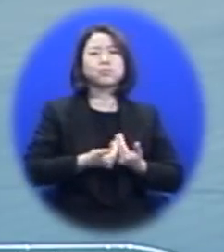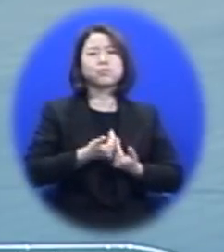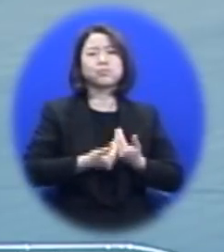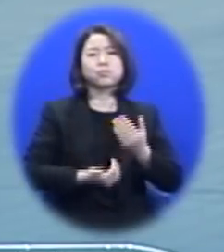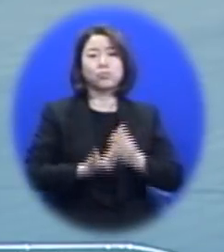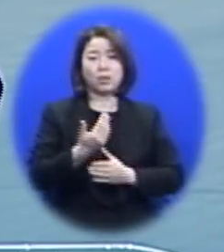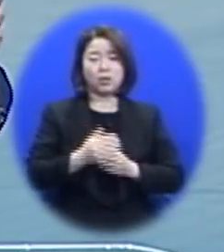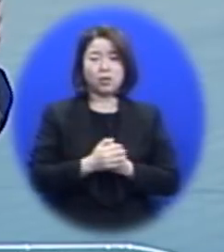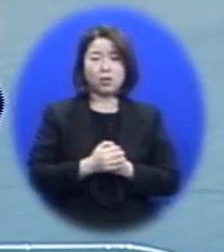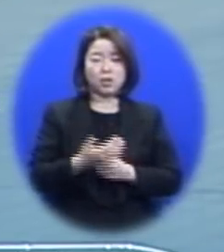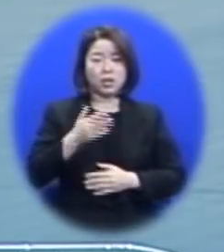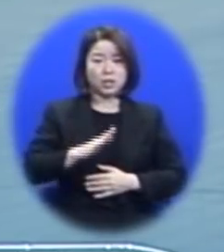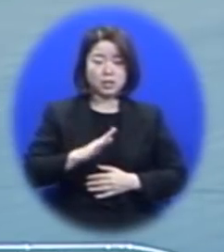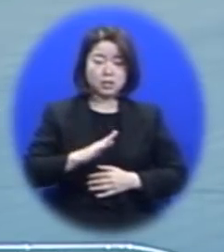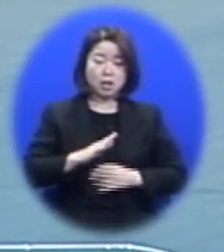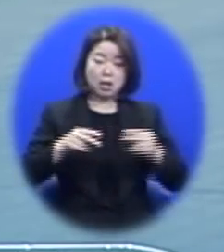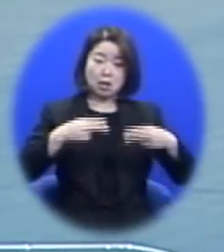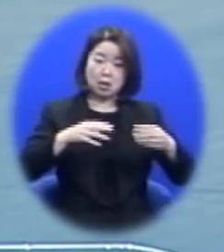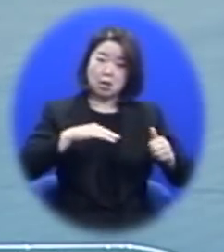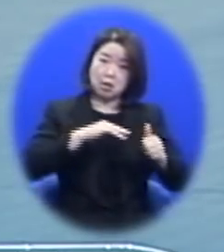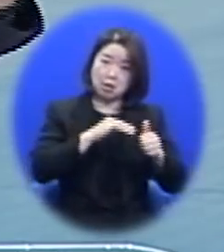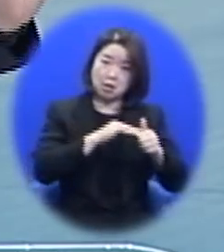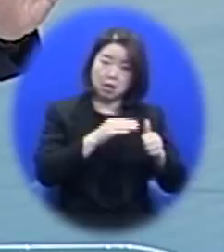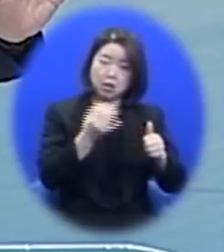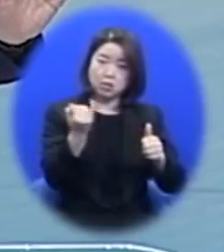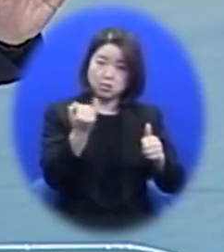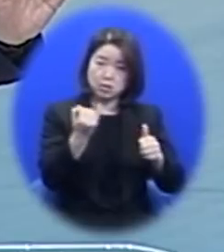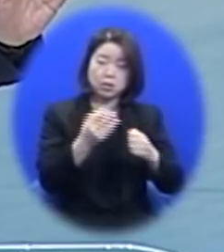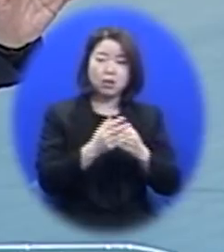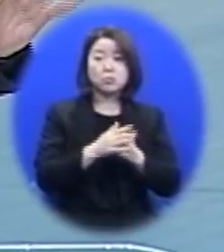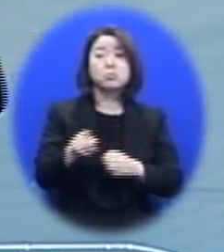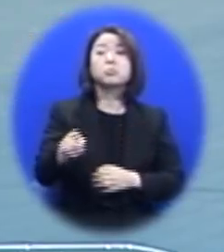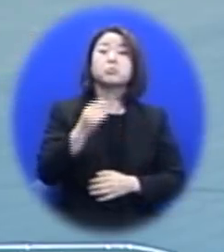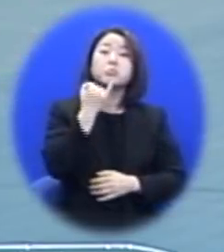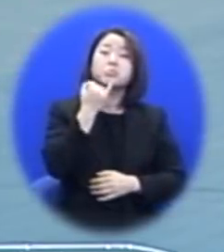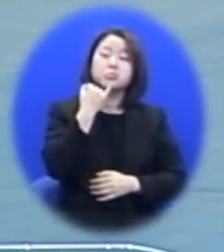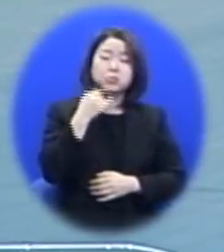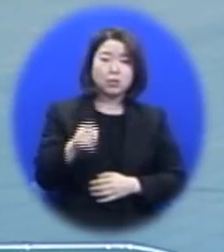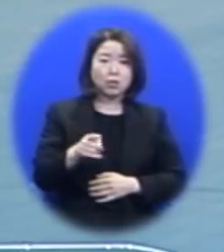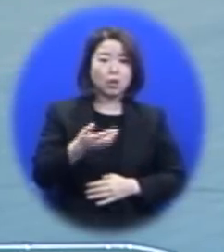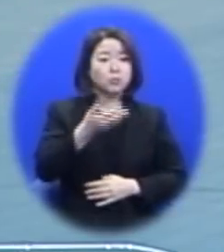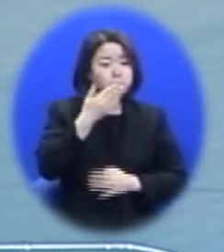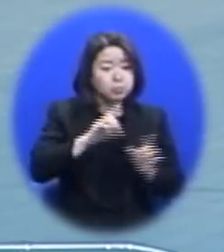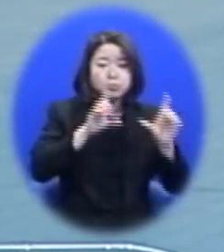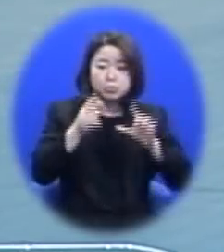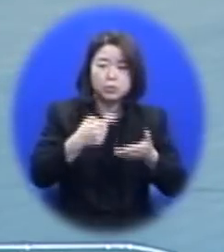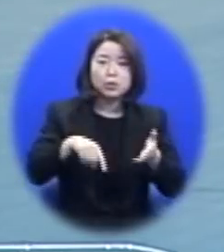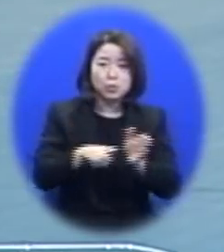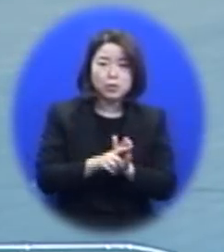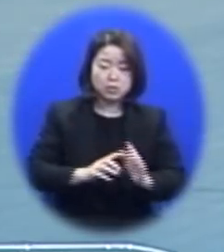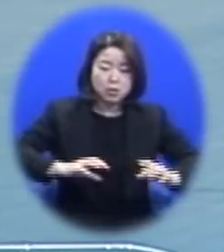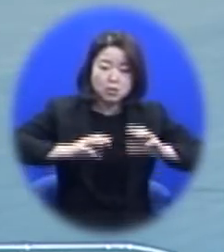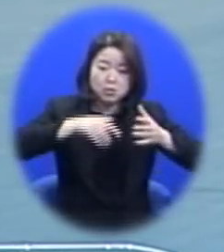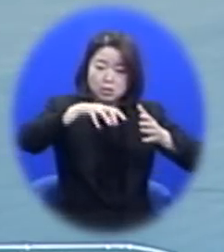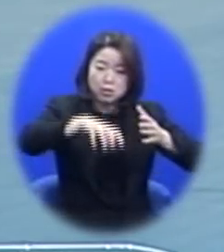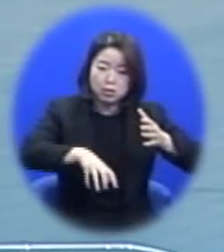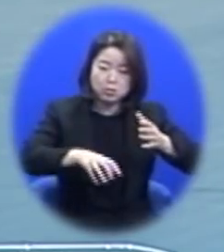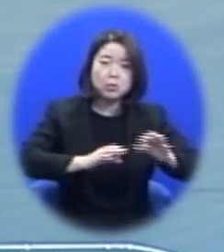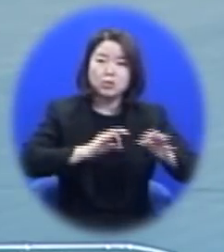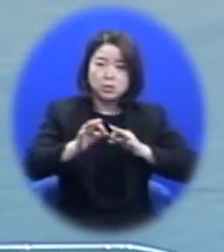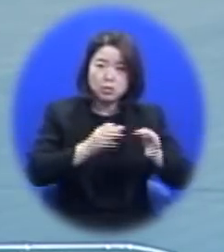근데 이세벨이라는 여자가 괜찮다는 거예요. 아니, 먹고 살기 위해서, 세상에서 장사하기